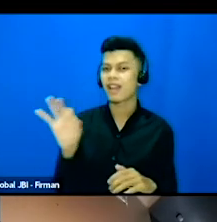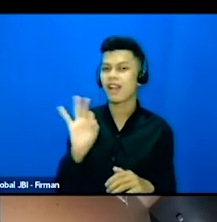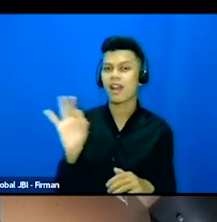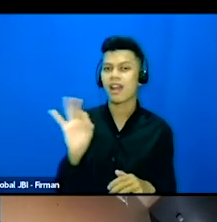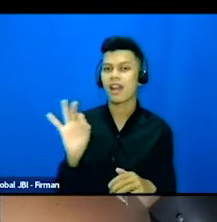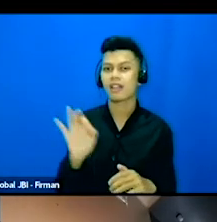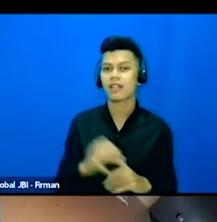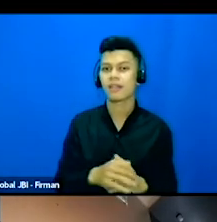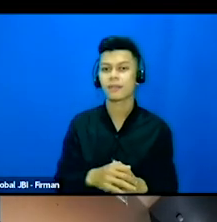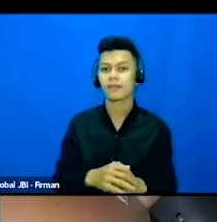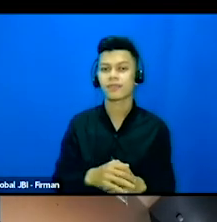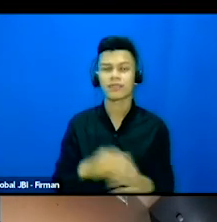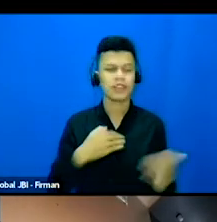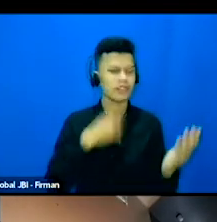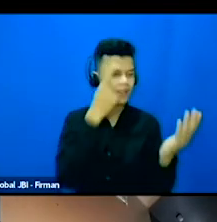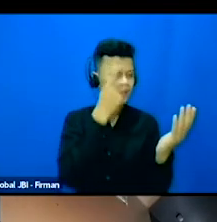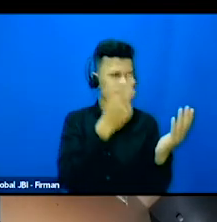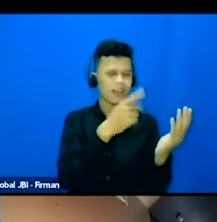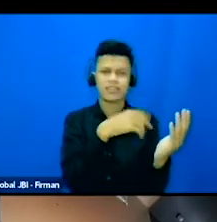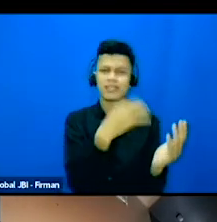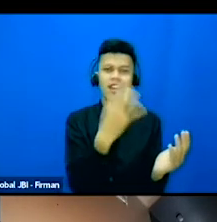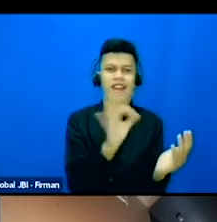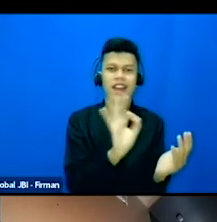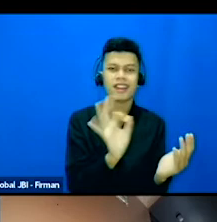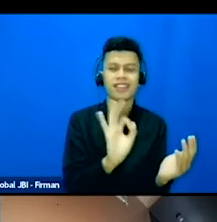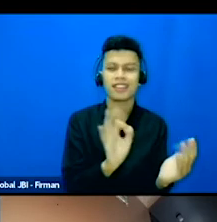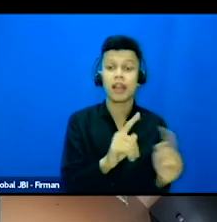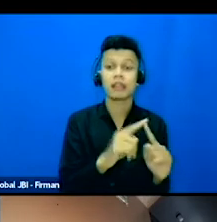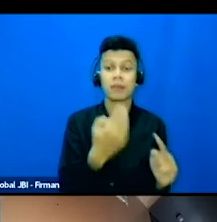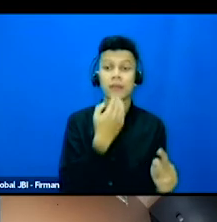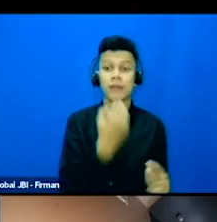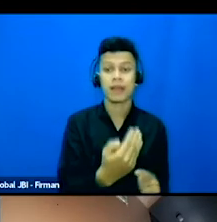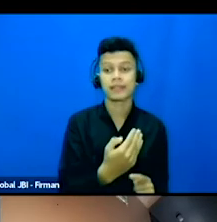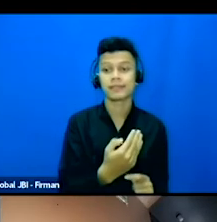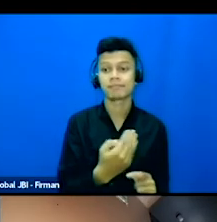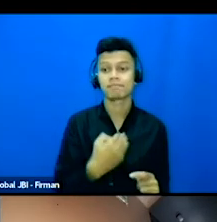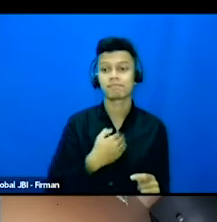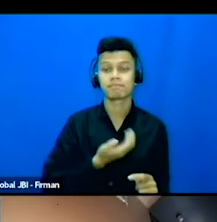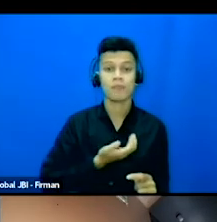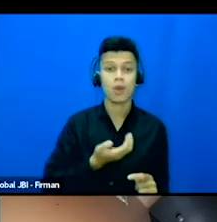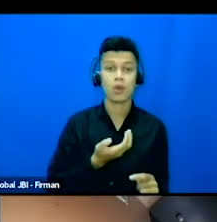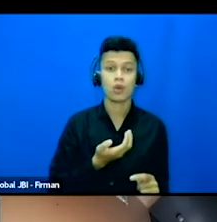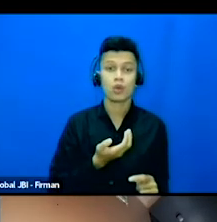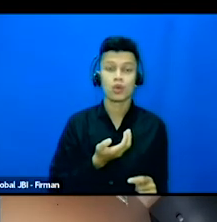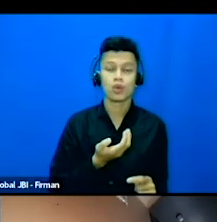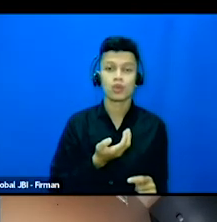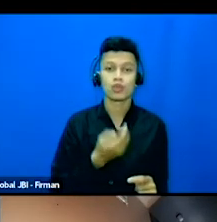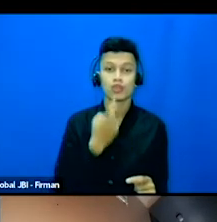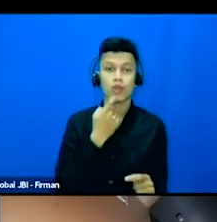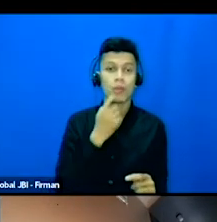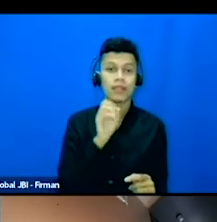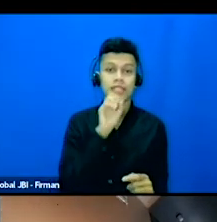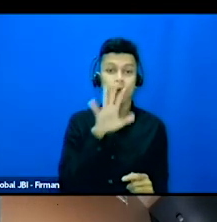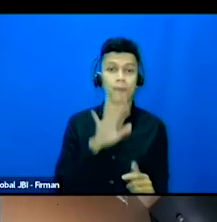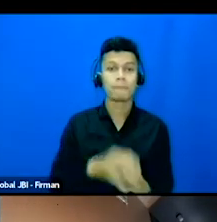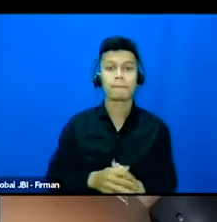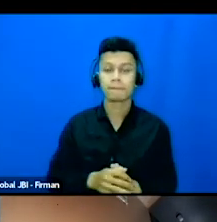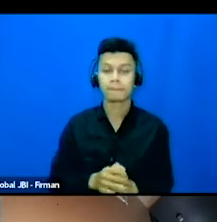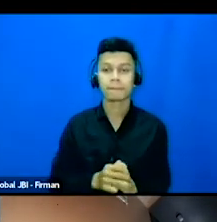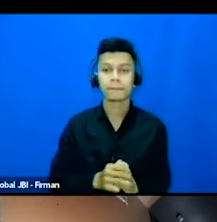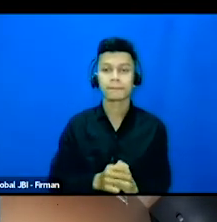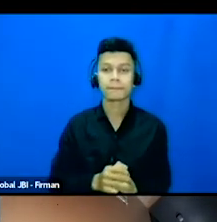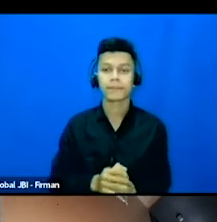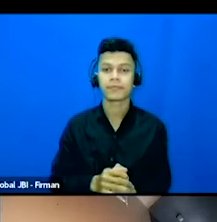Iya makanya saya tidak mengamatinya dicat ini tapi terima kasih Saya akan mencoba menjawab jadi